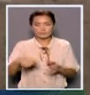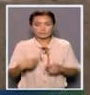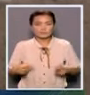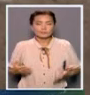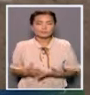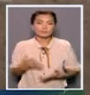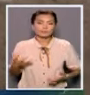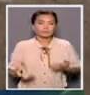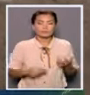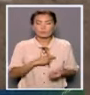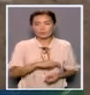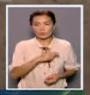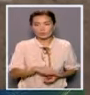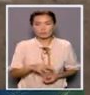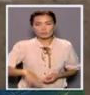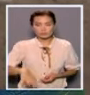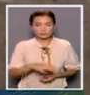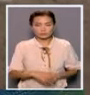қазба жұмысы біздің осы